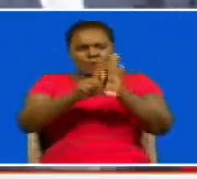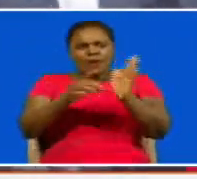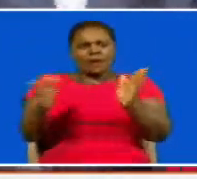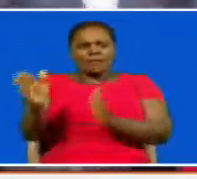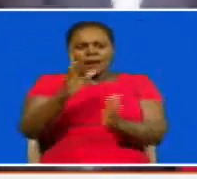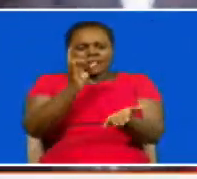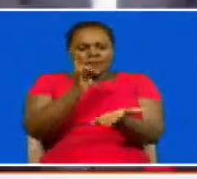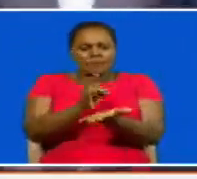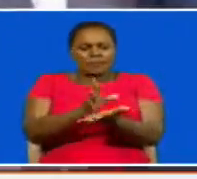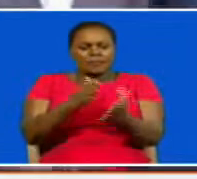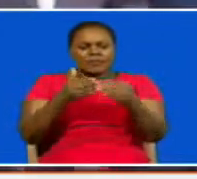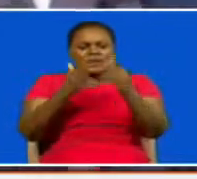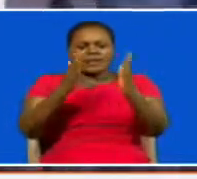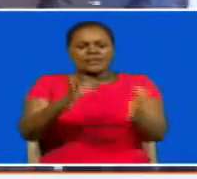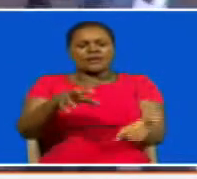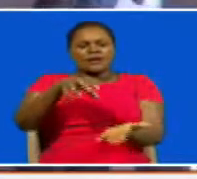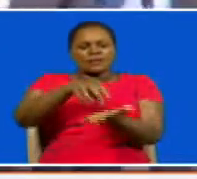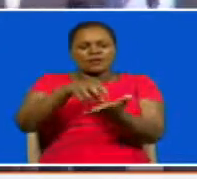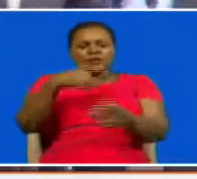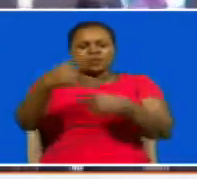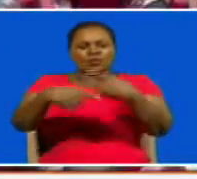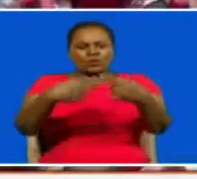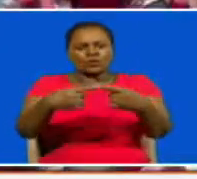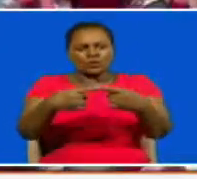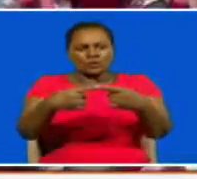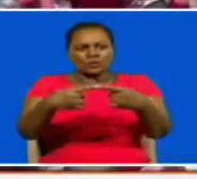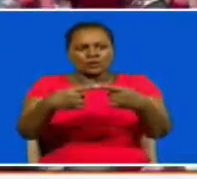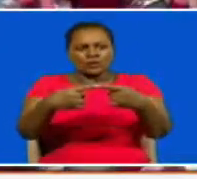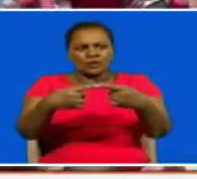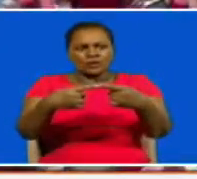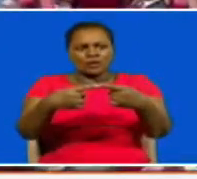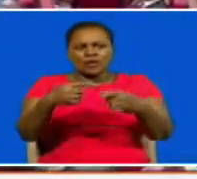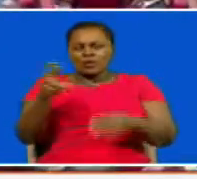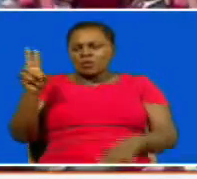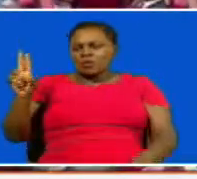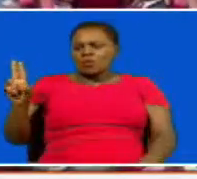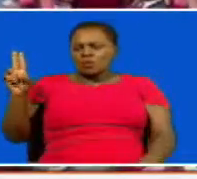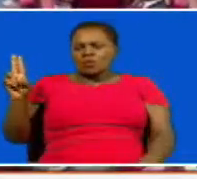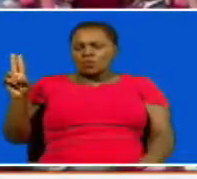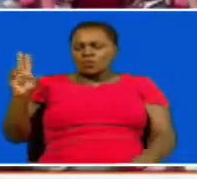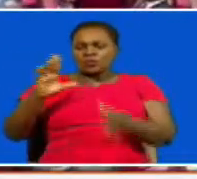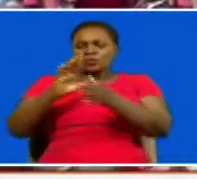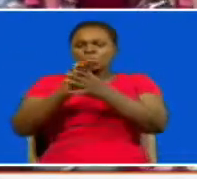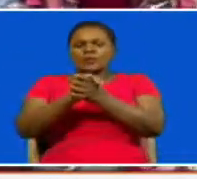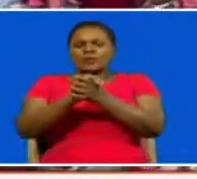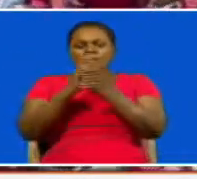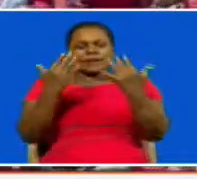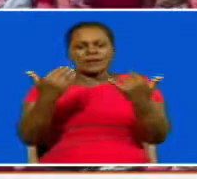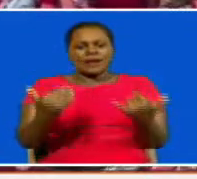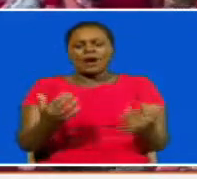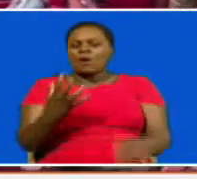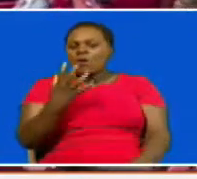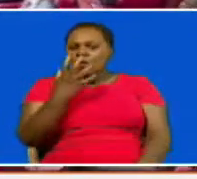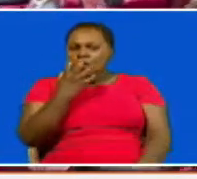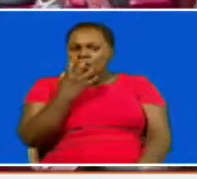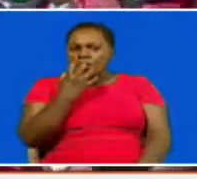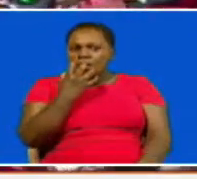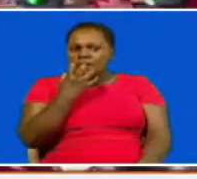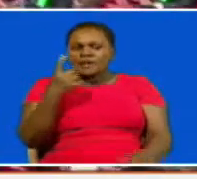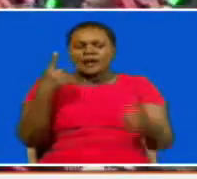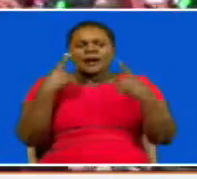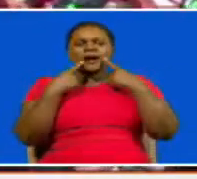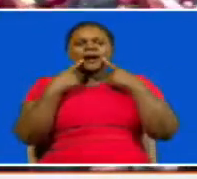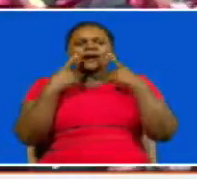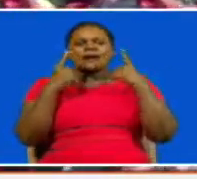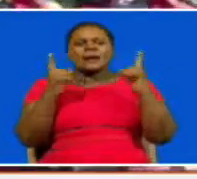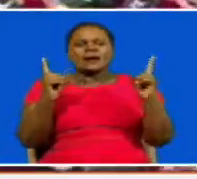wa kuondoa viongozi kwenye mamlaka ukiendelea kwenye chama cha aliyekuwa rais Uhuru Kenyatta cha Jubilee, tayari chama cha ODM kimetangaza